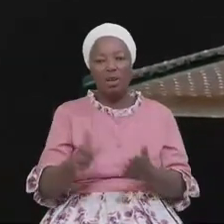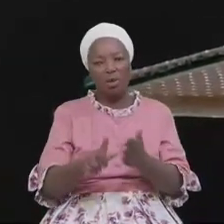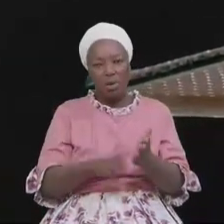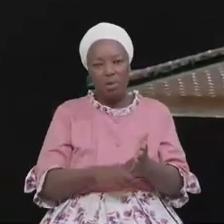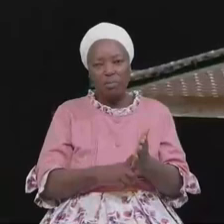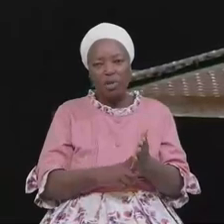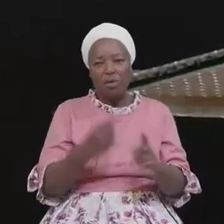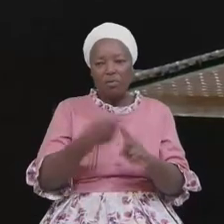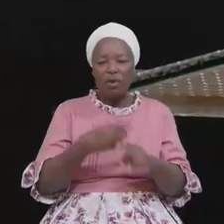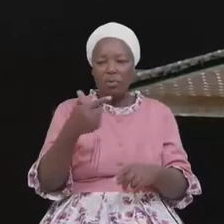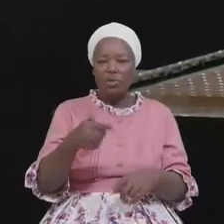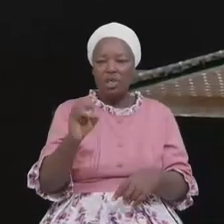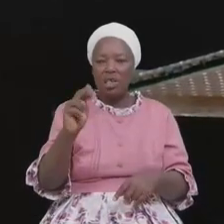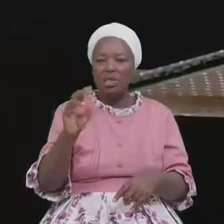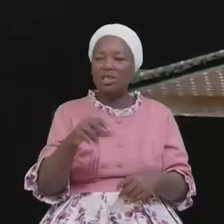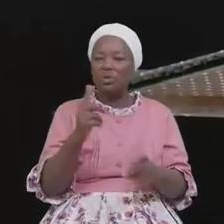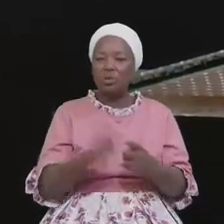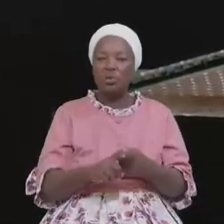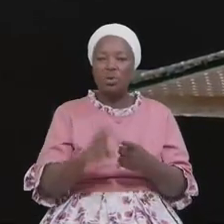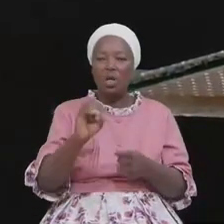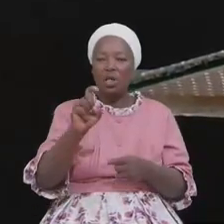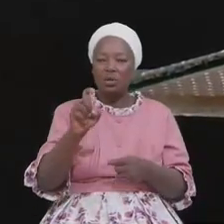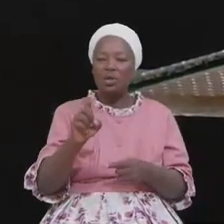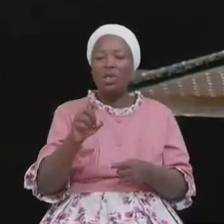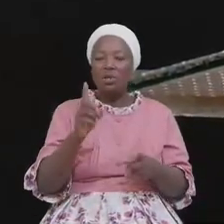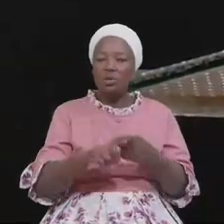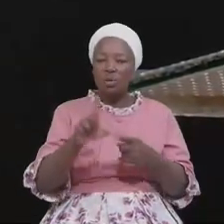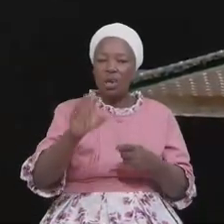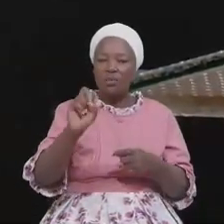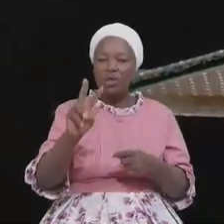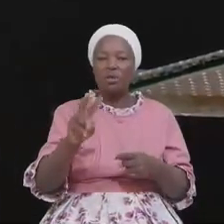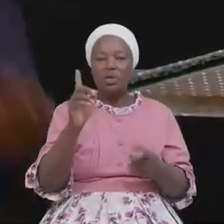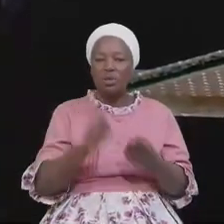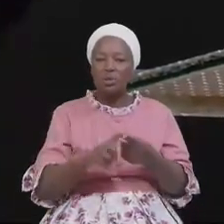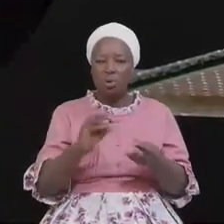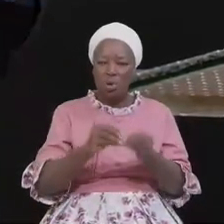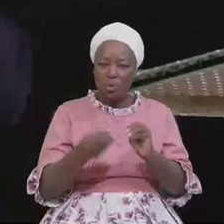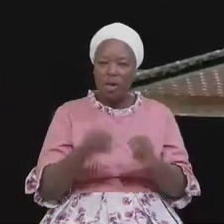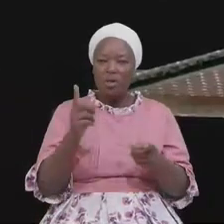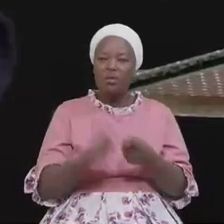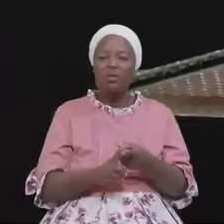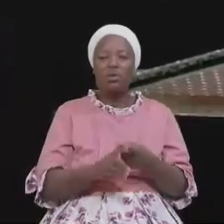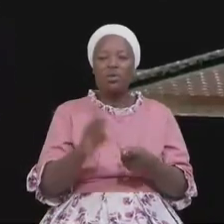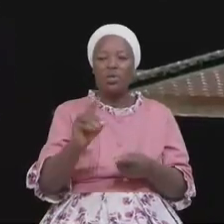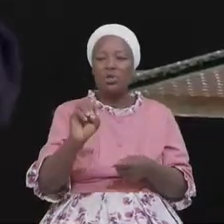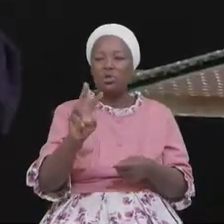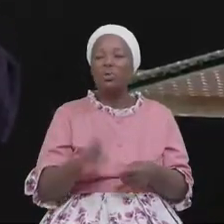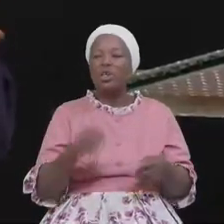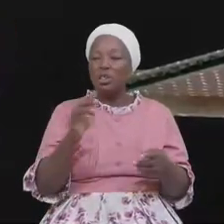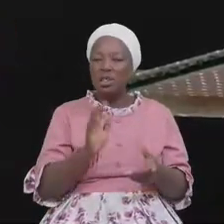Genèse, Exode, Lévitique, Nombre et Deutéronome. C'est ce qu'ils avaient. Mais nous